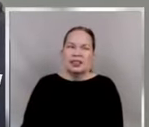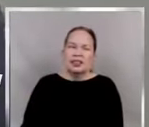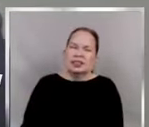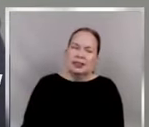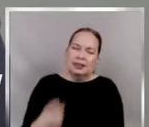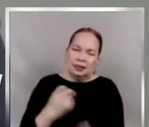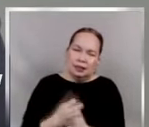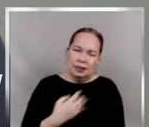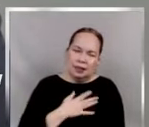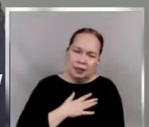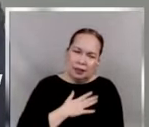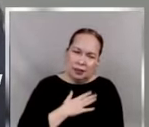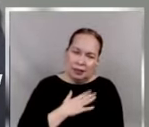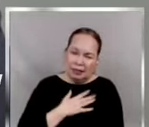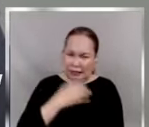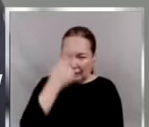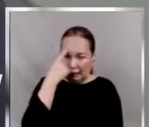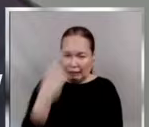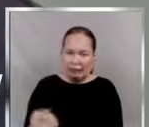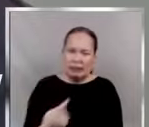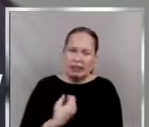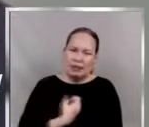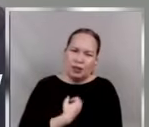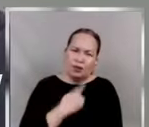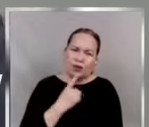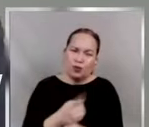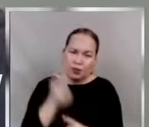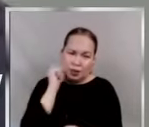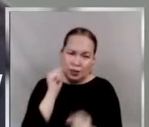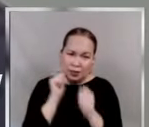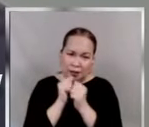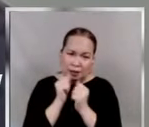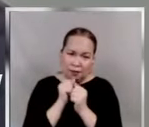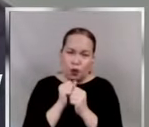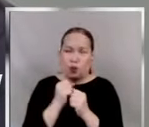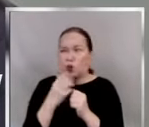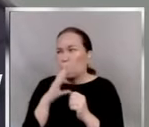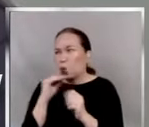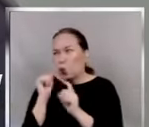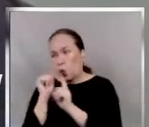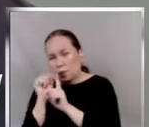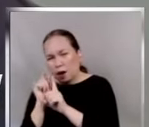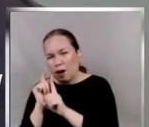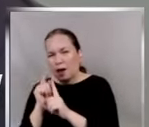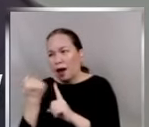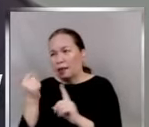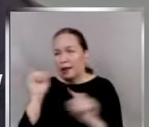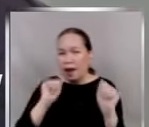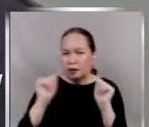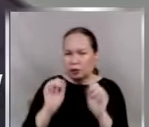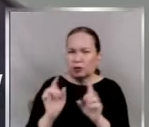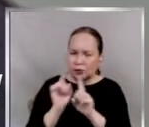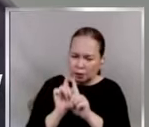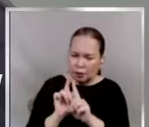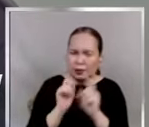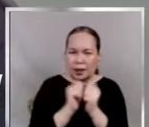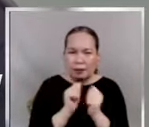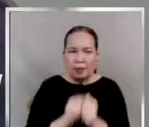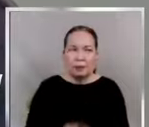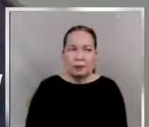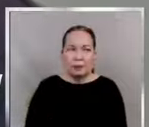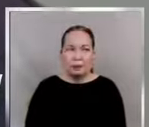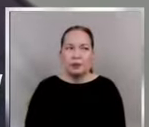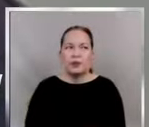kasi matatakot talaga kung papasama ho ako. Sa Ate Emma ko, minsan sa co-actors ko, pero madalas may kasama